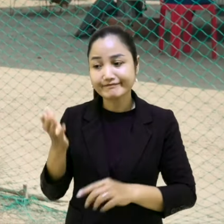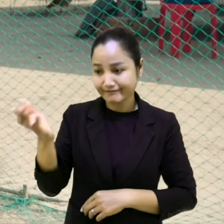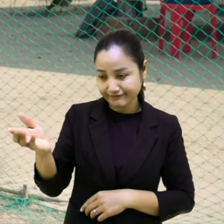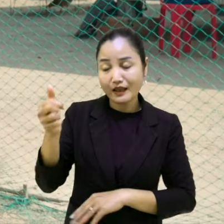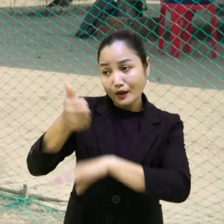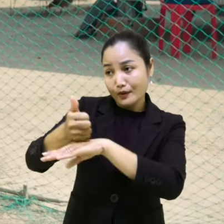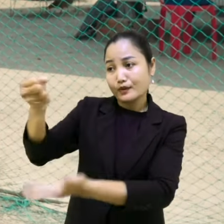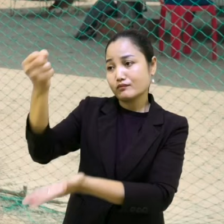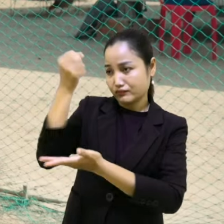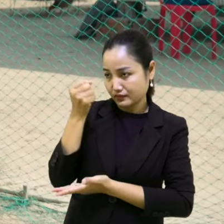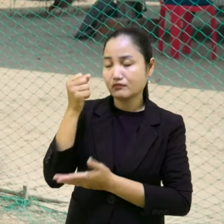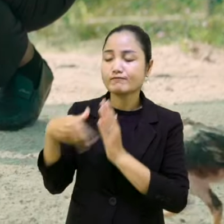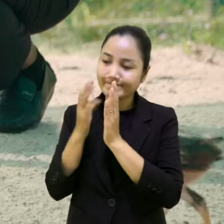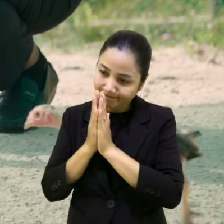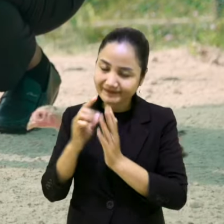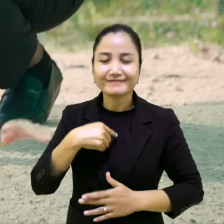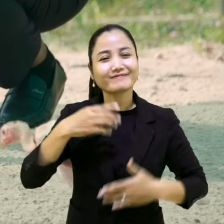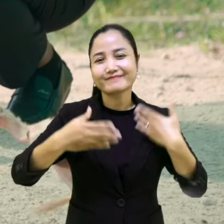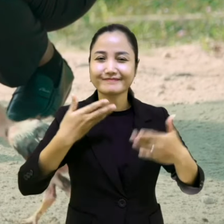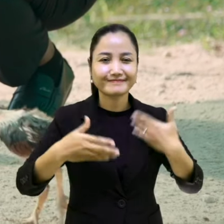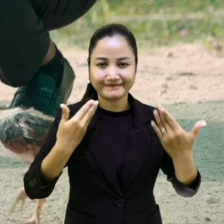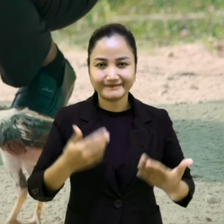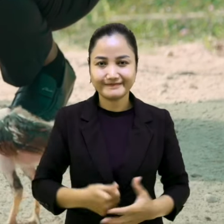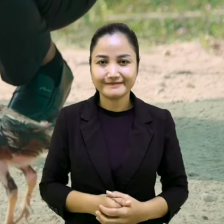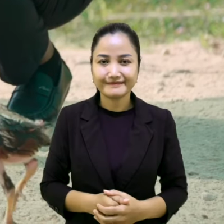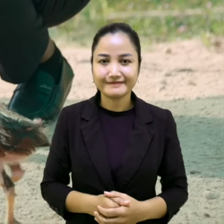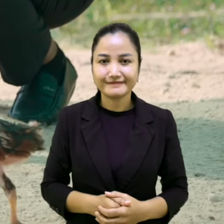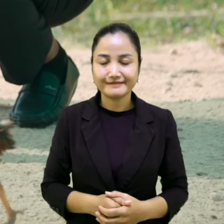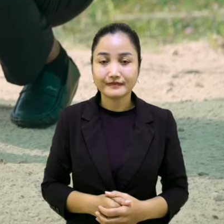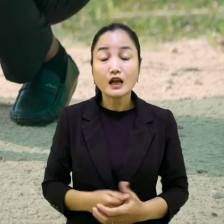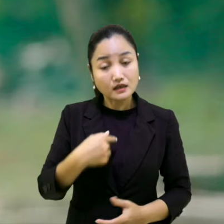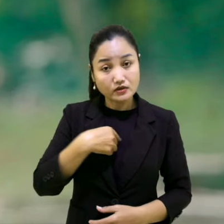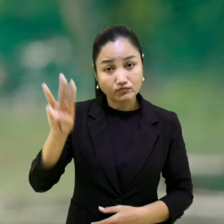ô quân hay ô quân thông thông mòn xem rạp mà cha chầm nuôi hay có cọ cả đài